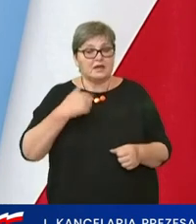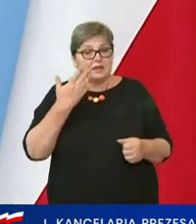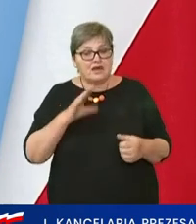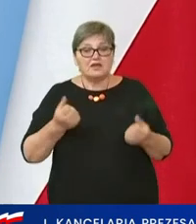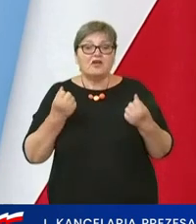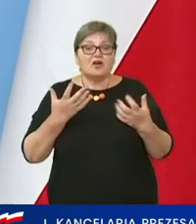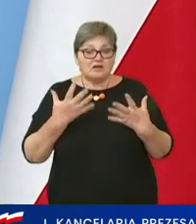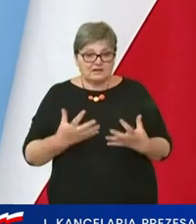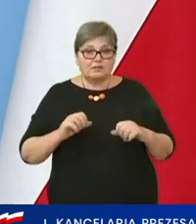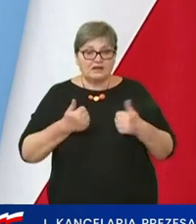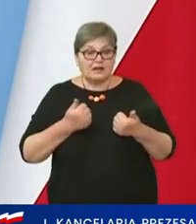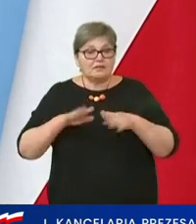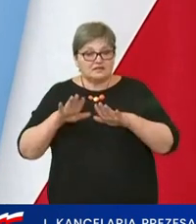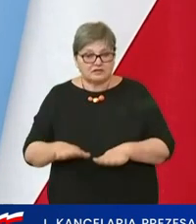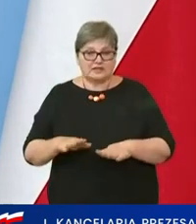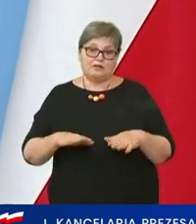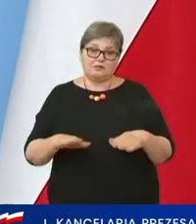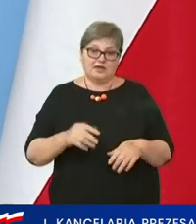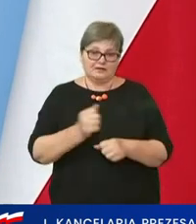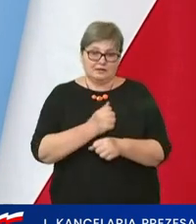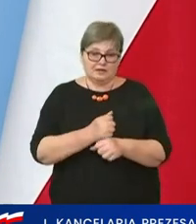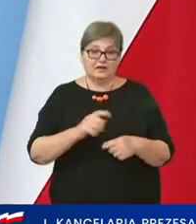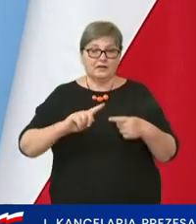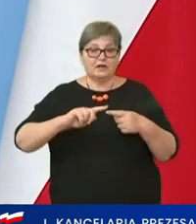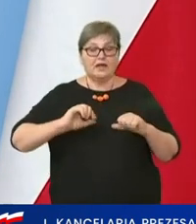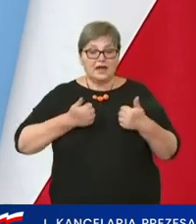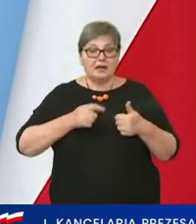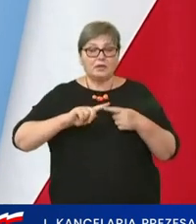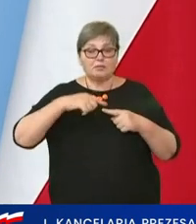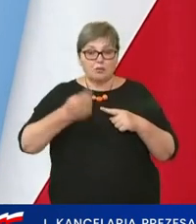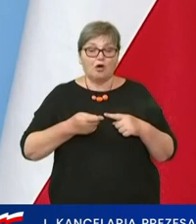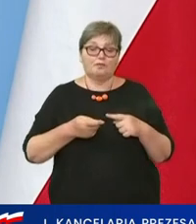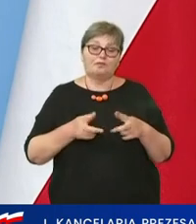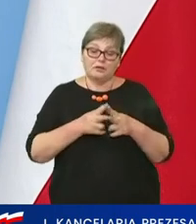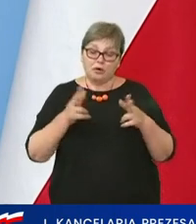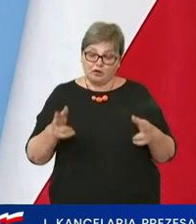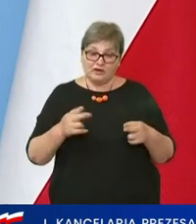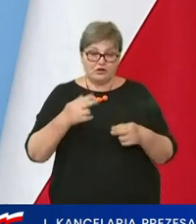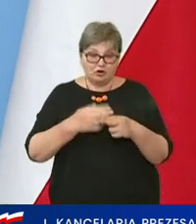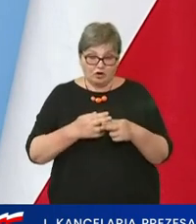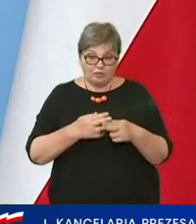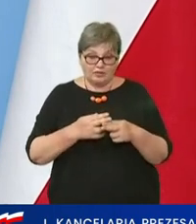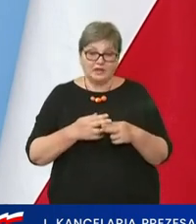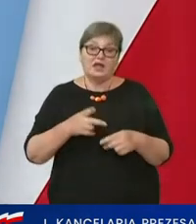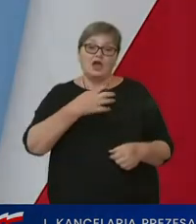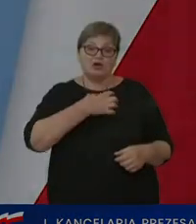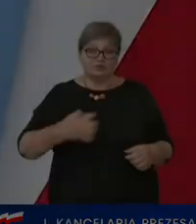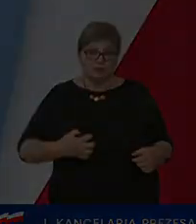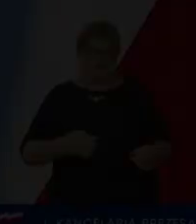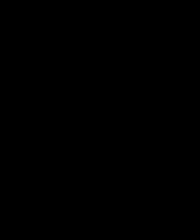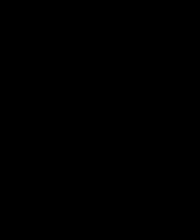zachowały się miejsca pracy i żeby po tym okresie kryzysu gospodarka mogła w miarę normalnie rozpocząć